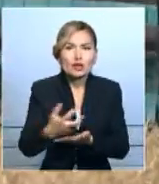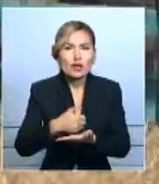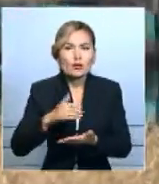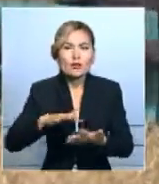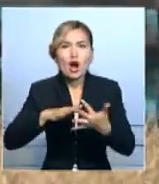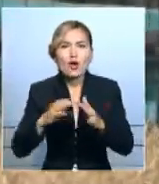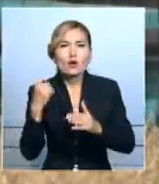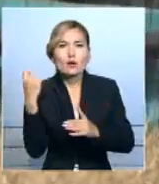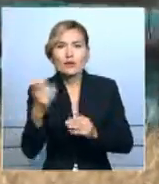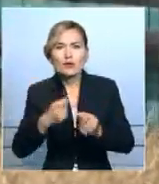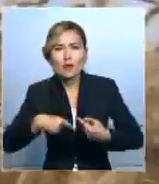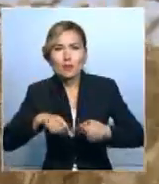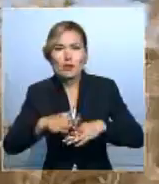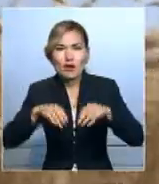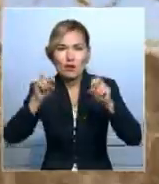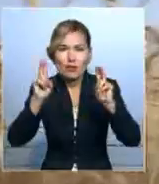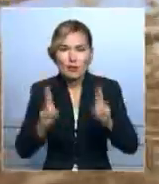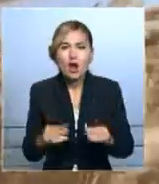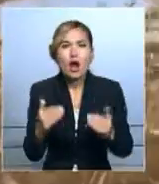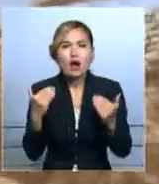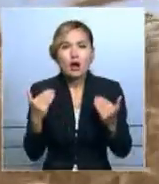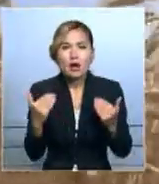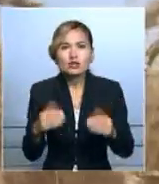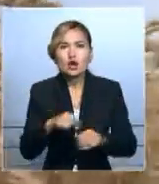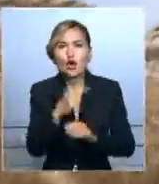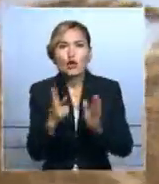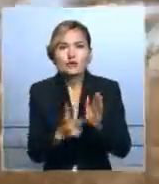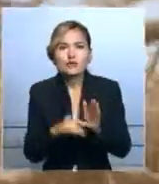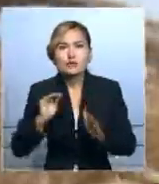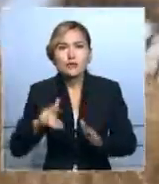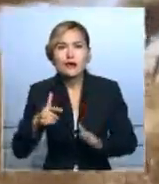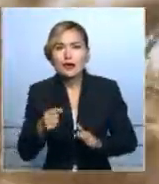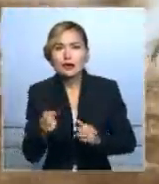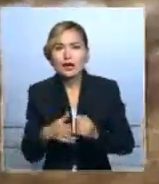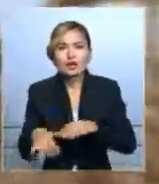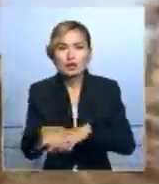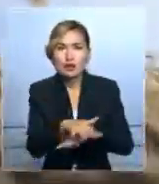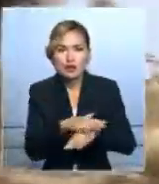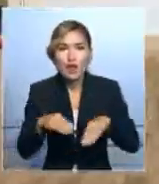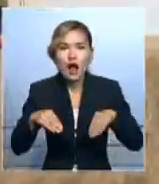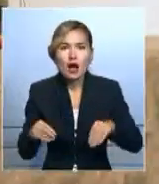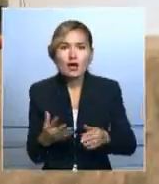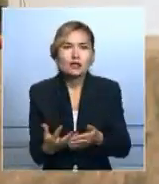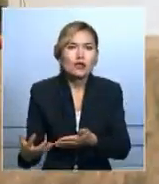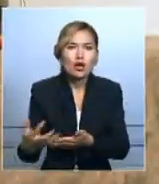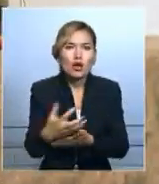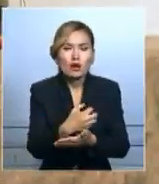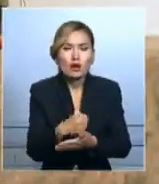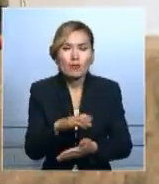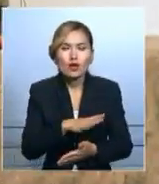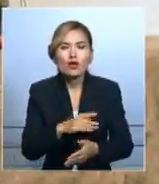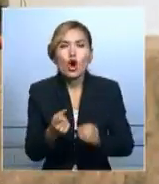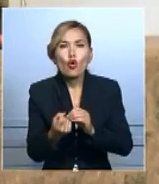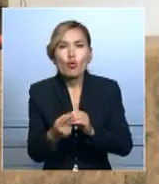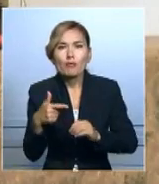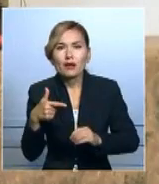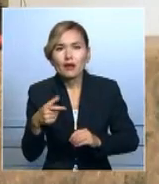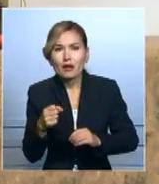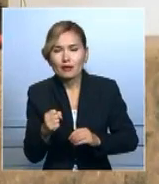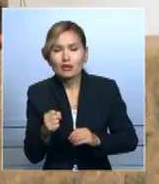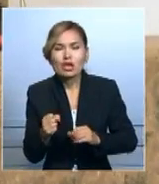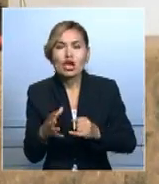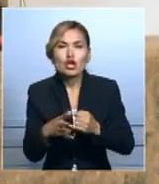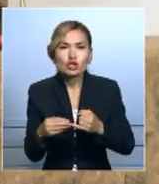шаруашылығы басқармасы мамандардың айтуынша, бүгінгі дейін 18 мыңнан астам гектар жерден астық орылып, 11 мың гектардан алынған өнім қамбаға